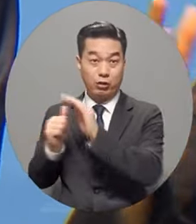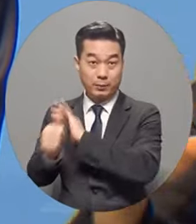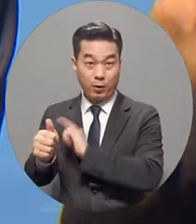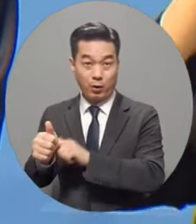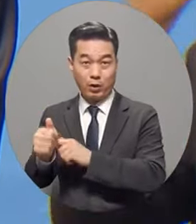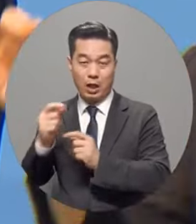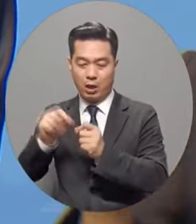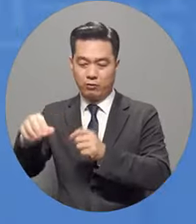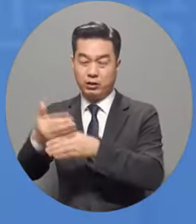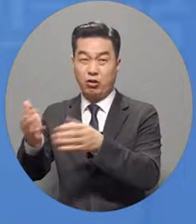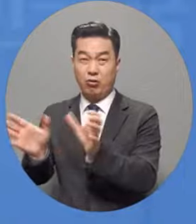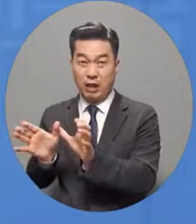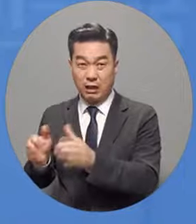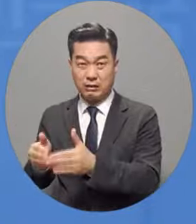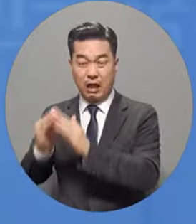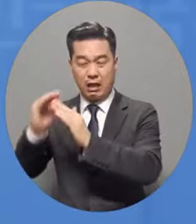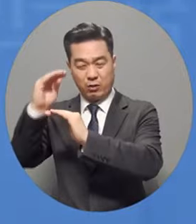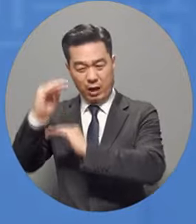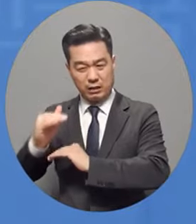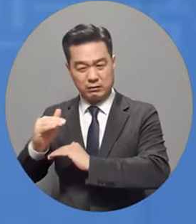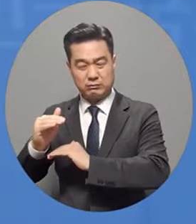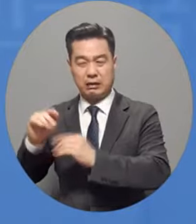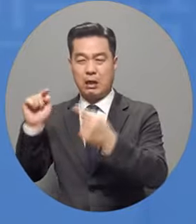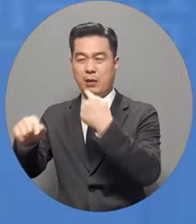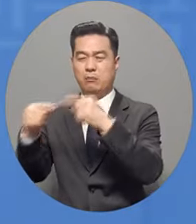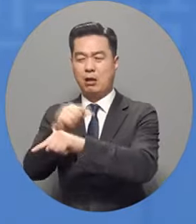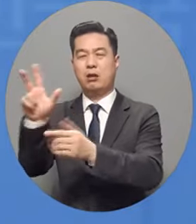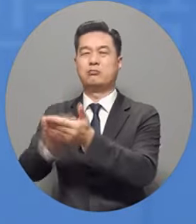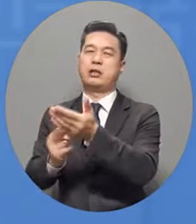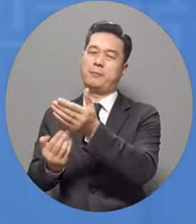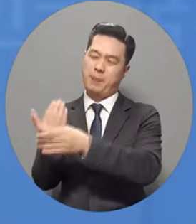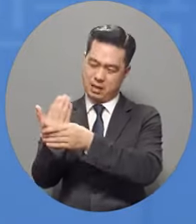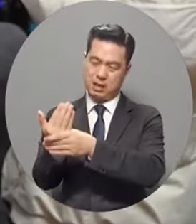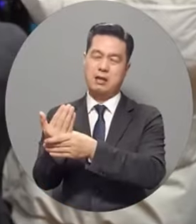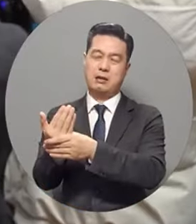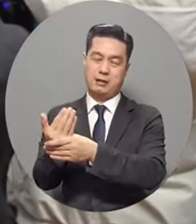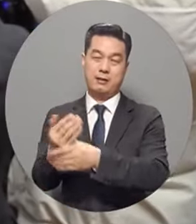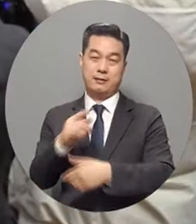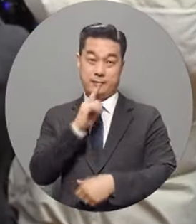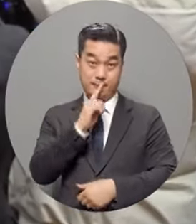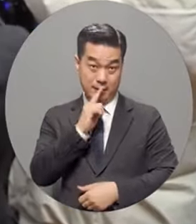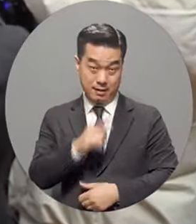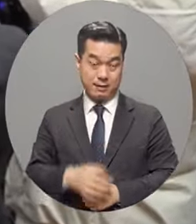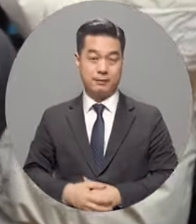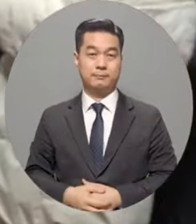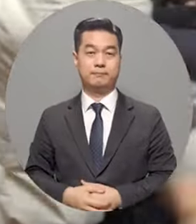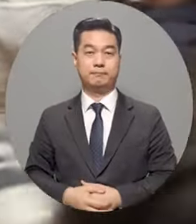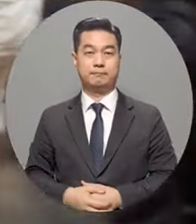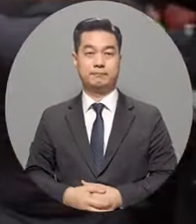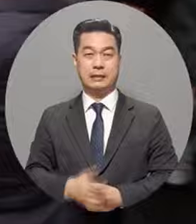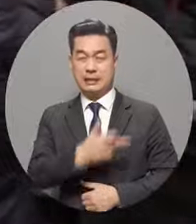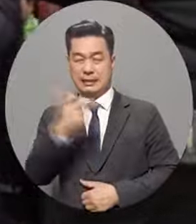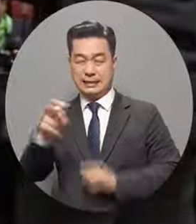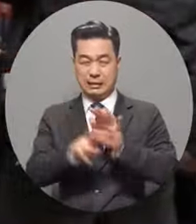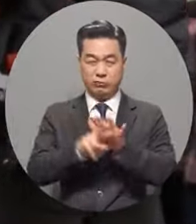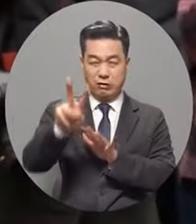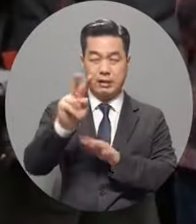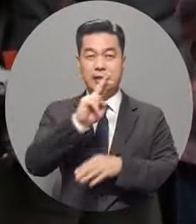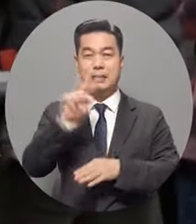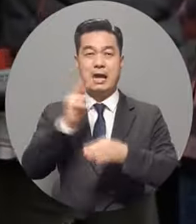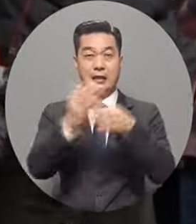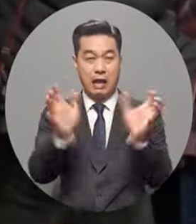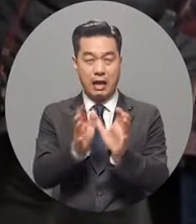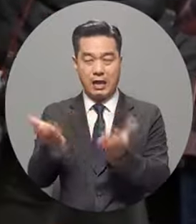위성정당 창당 과정에서 많은 모순점이 노출될 거라고 꼬집었습니다. 거대 정당이 비례 의석까지 탐내는